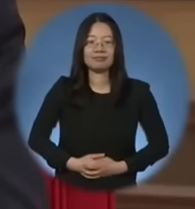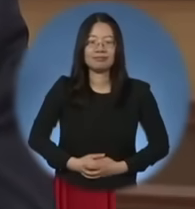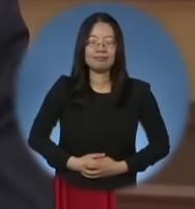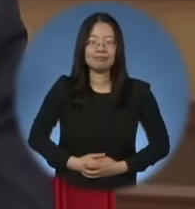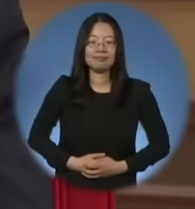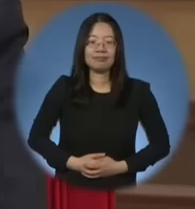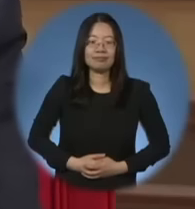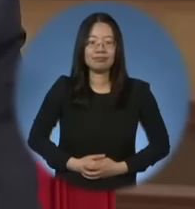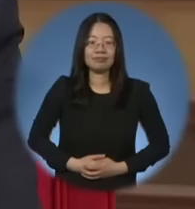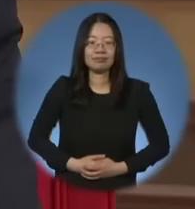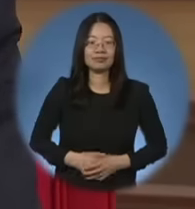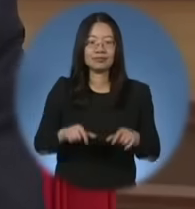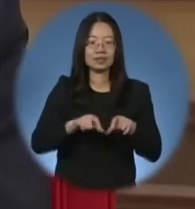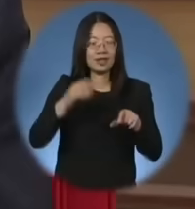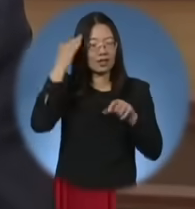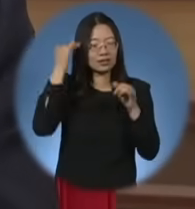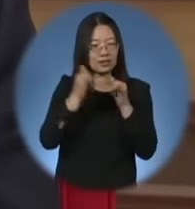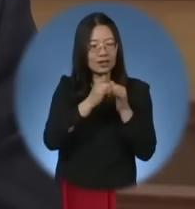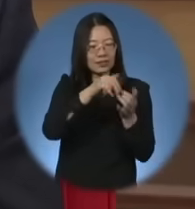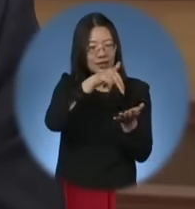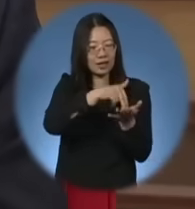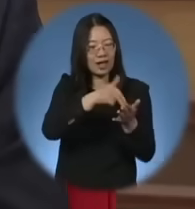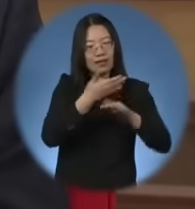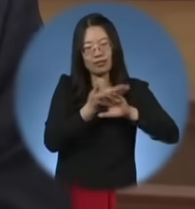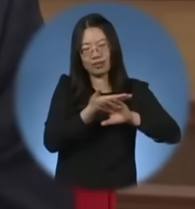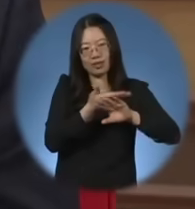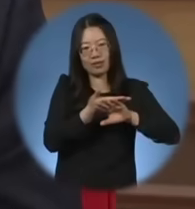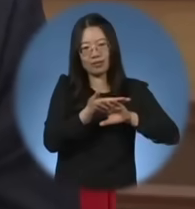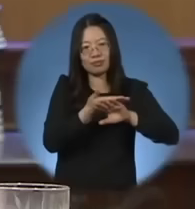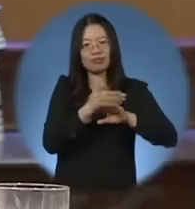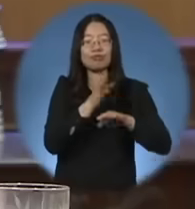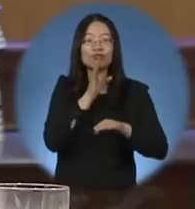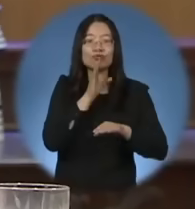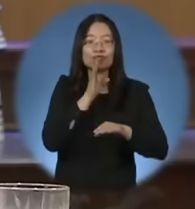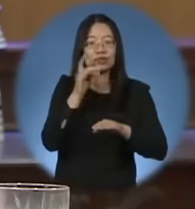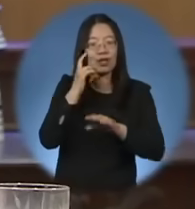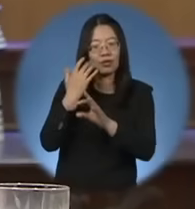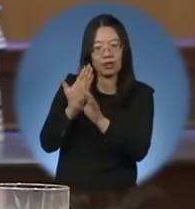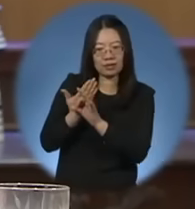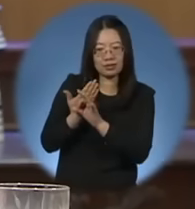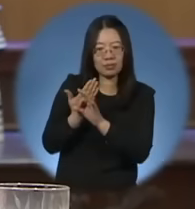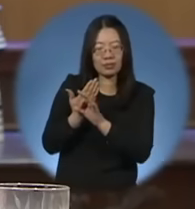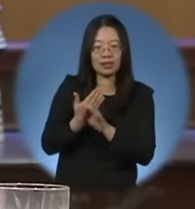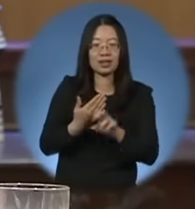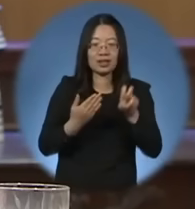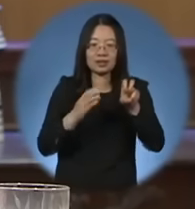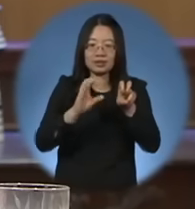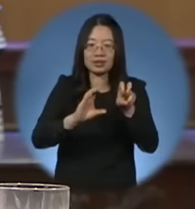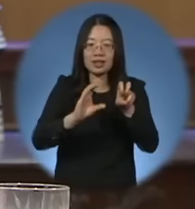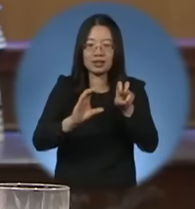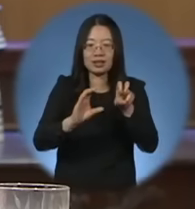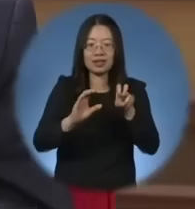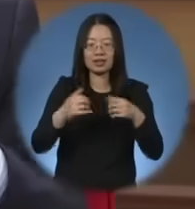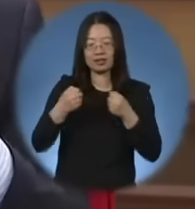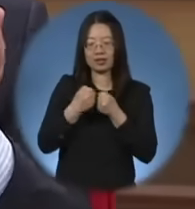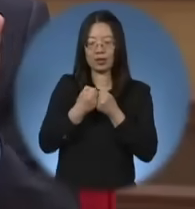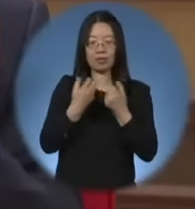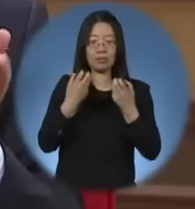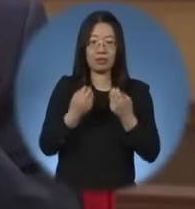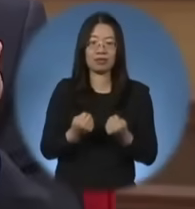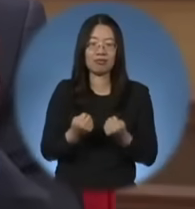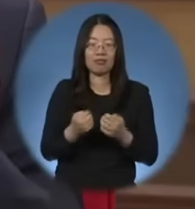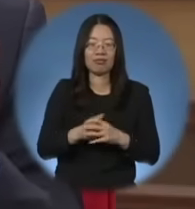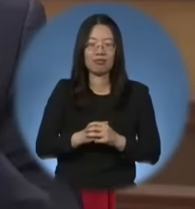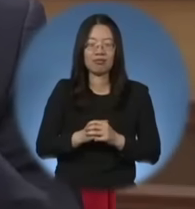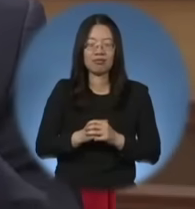생각해요 이것은 일반 한국 사람의 생각한 거하고 다르죠 왜냐면은 20세기에는 싸움이